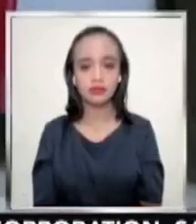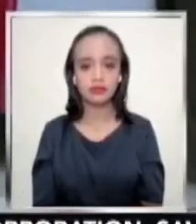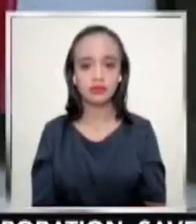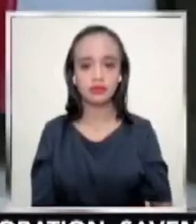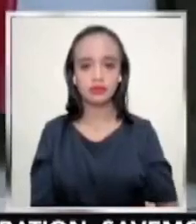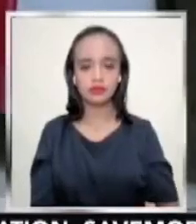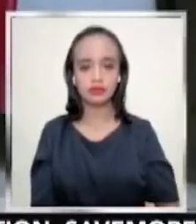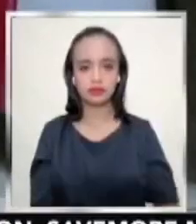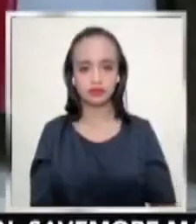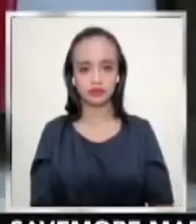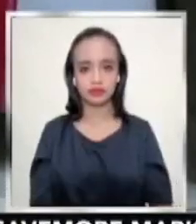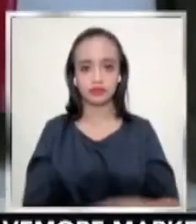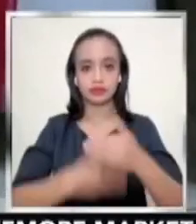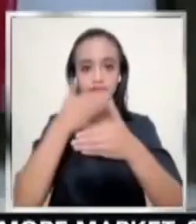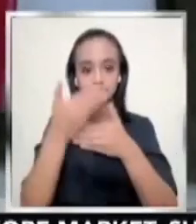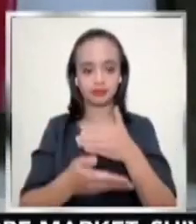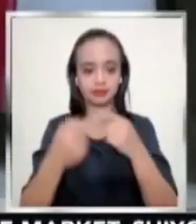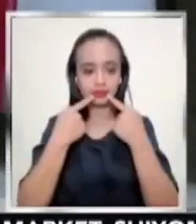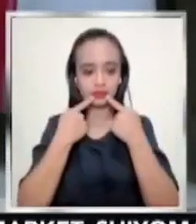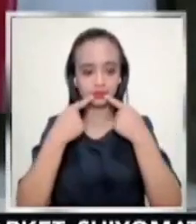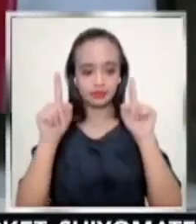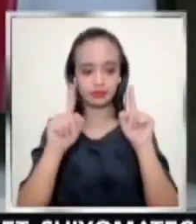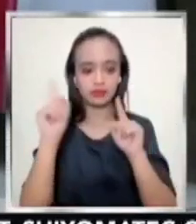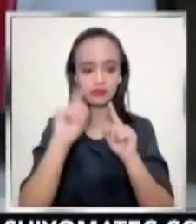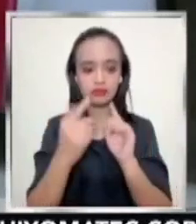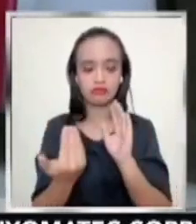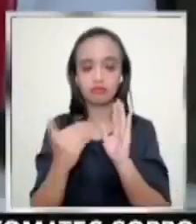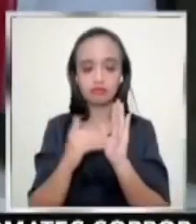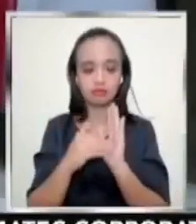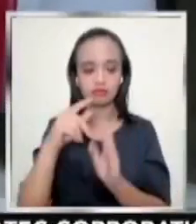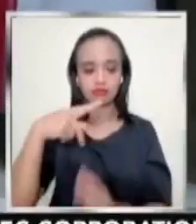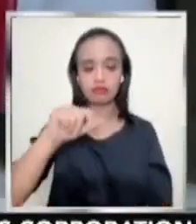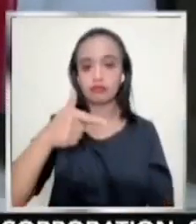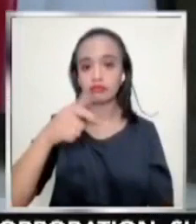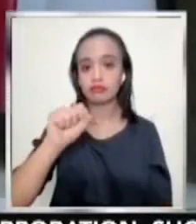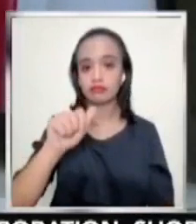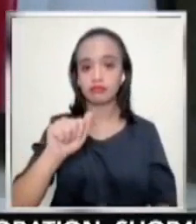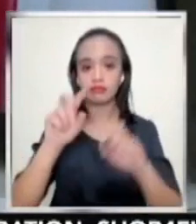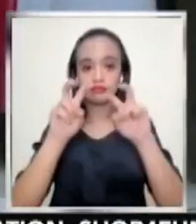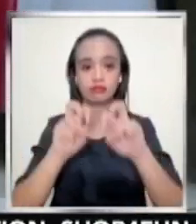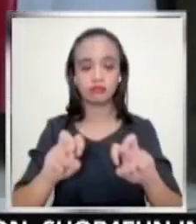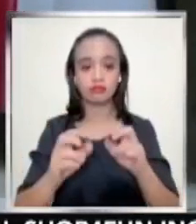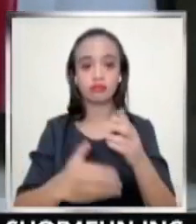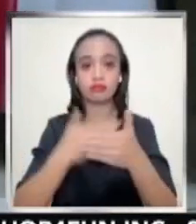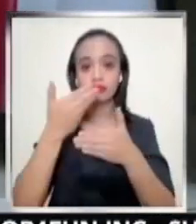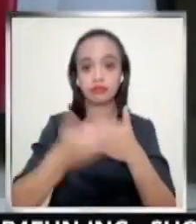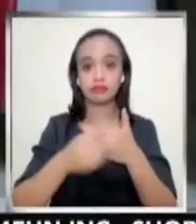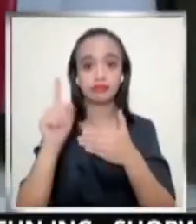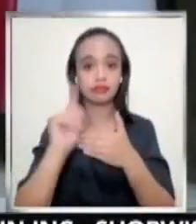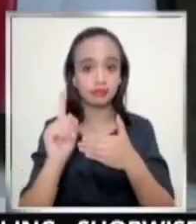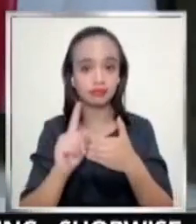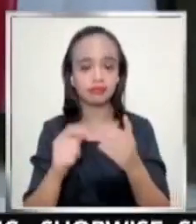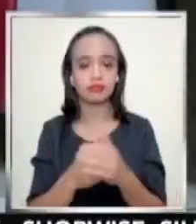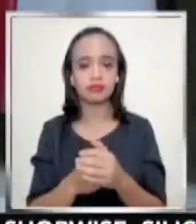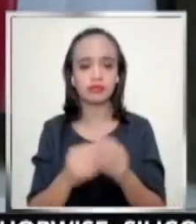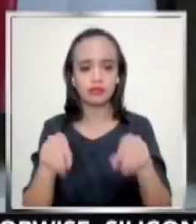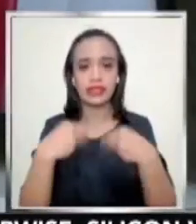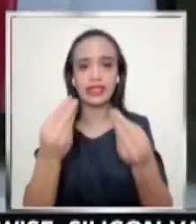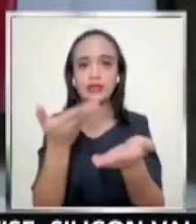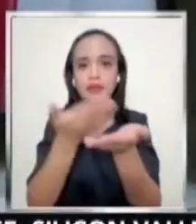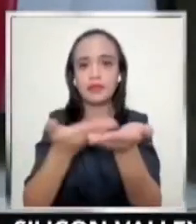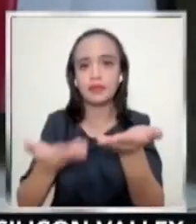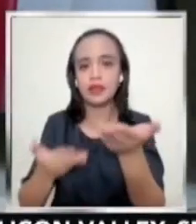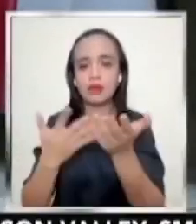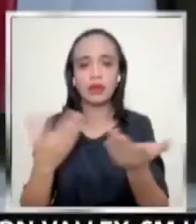kasunod ng matagumpay na resupply mission sa pag-asa sunod ng ikakasa ang naunsyaming paghahatid ng supply sa brp Shera Madre